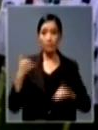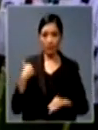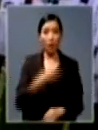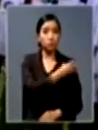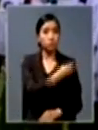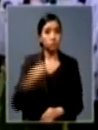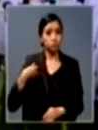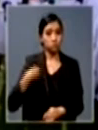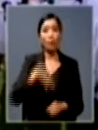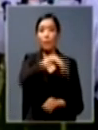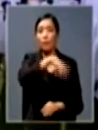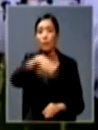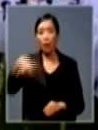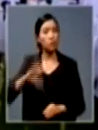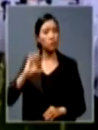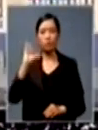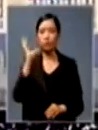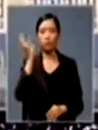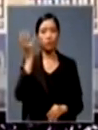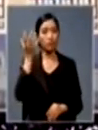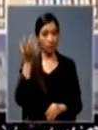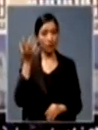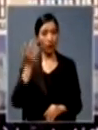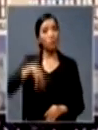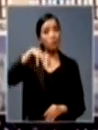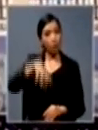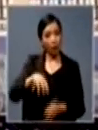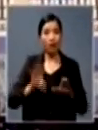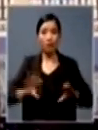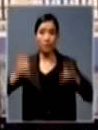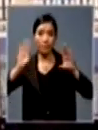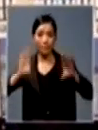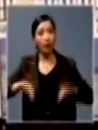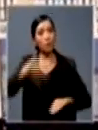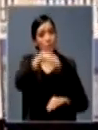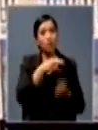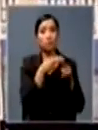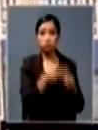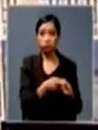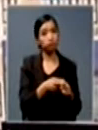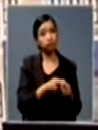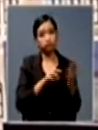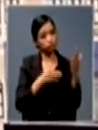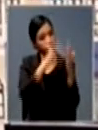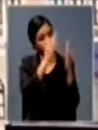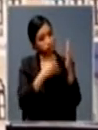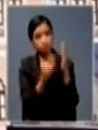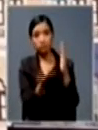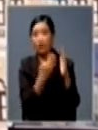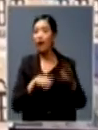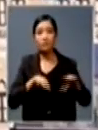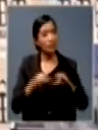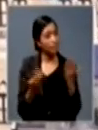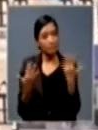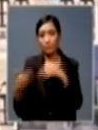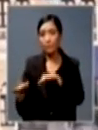ต่างๆทั่วโลกนะฮะรวมทั้งหน่วยงานภาครัฐเอกชนทั่วภูมิภาคเนี่ยนะครับก็มีการจัดร่วมกันเป็นการแส